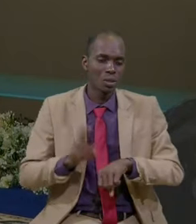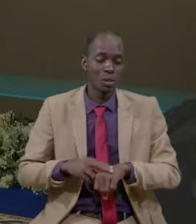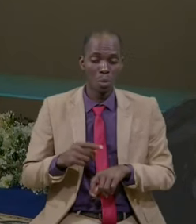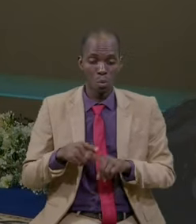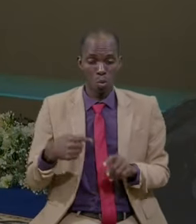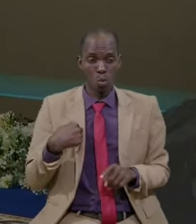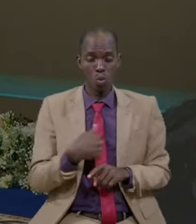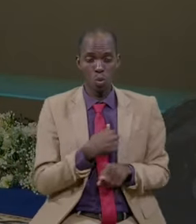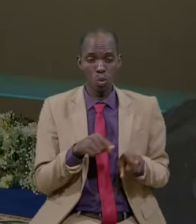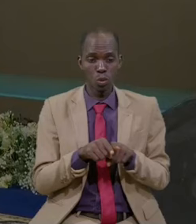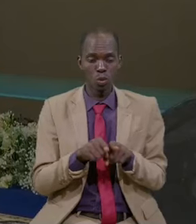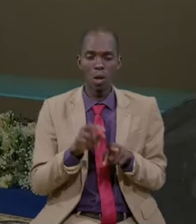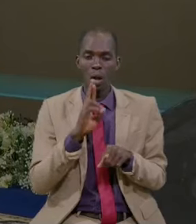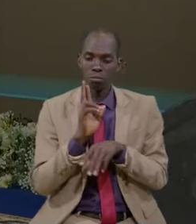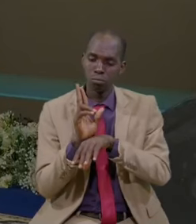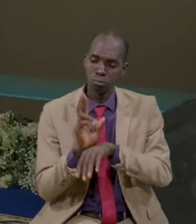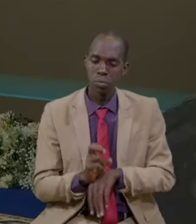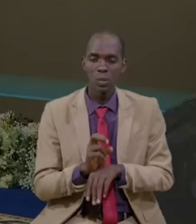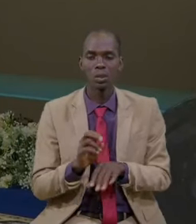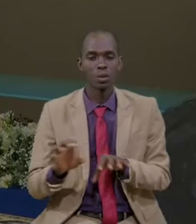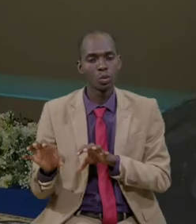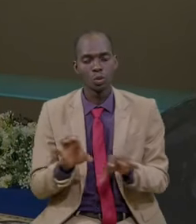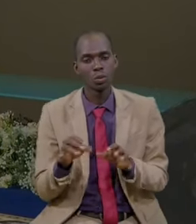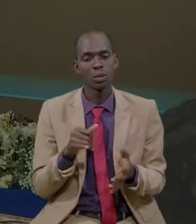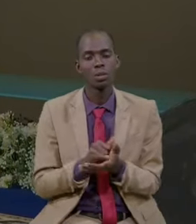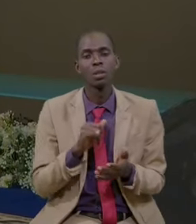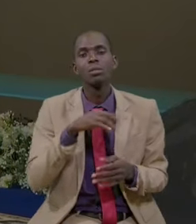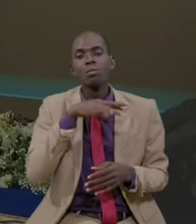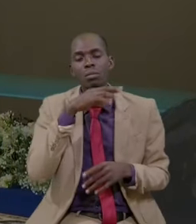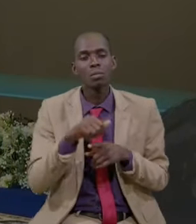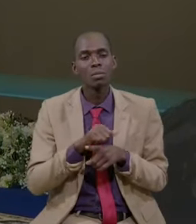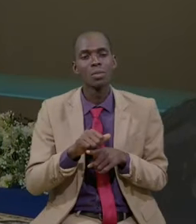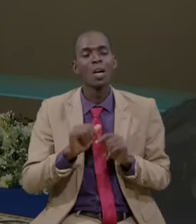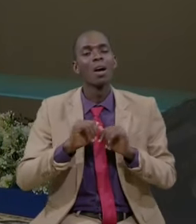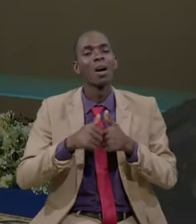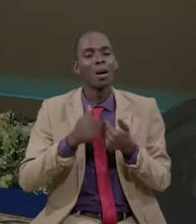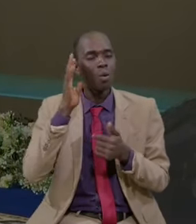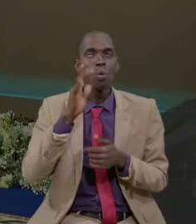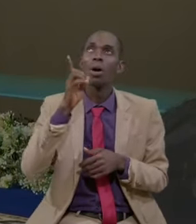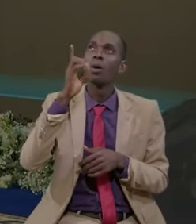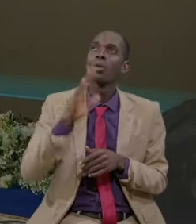on ne peut pas arrêter la corruption dans le pays. Et nous-mêmes, nous faisons partie de la corruption.